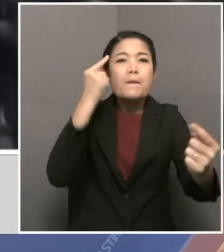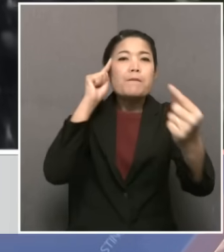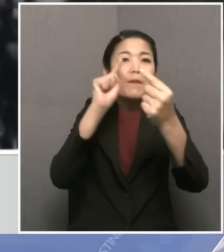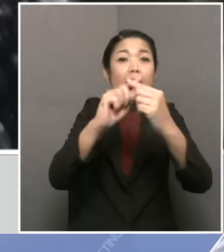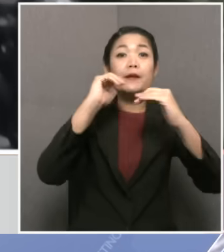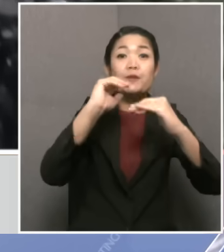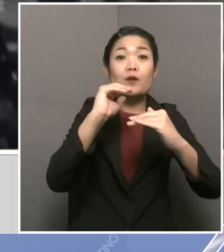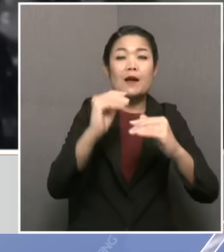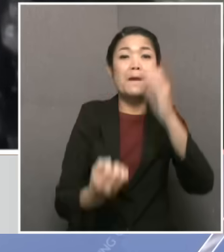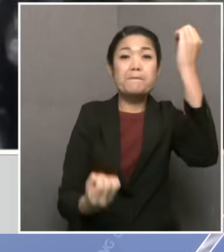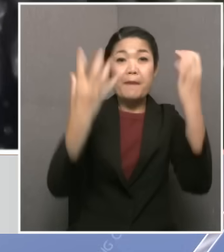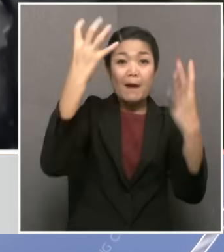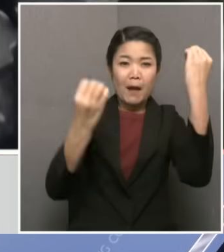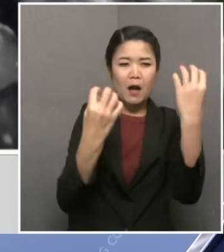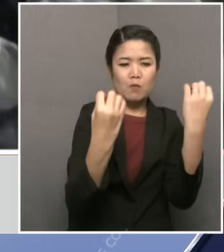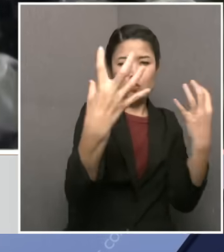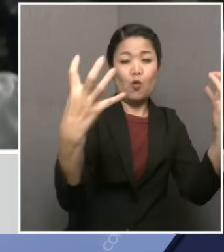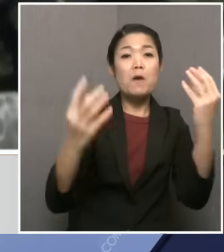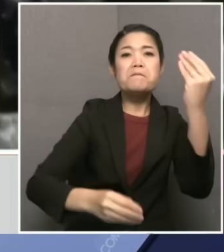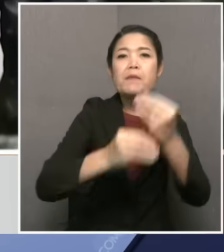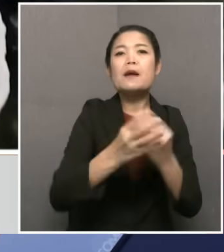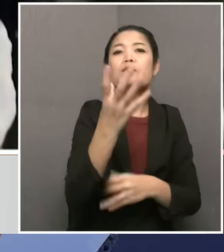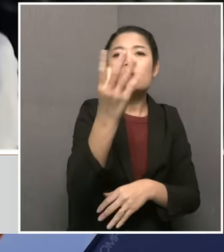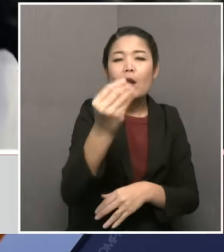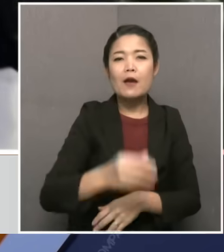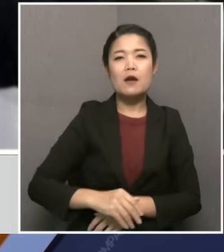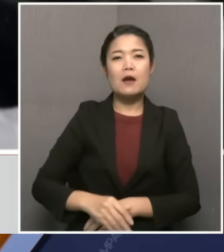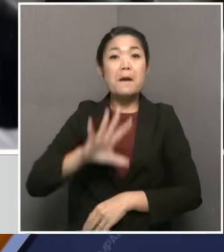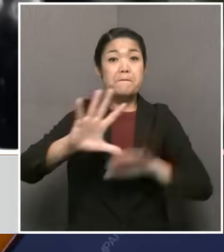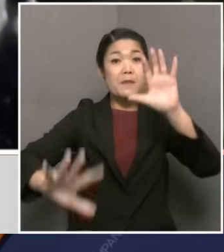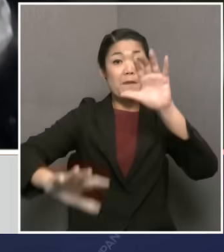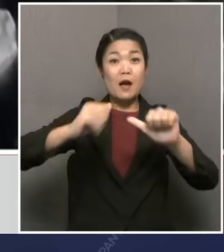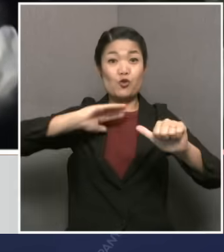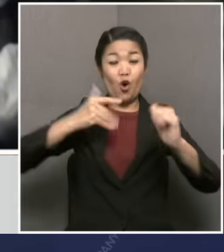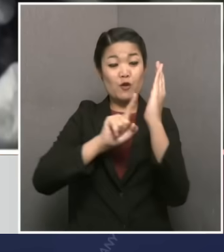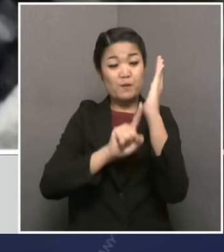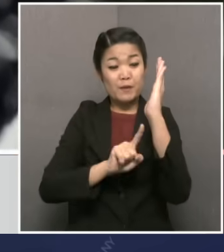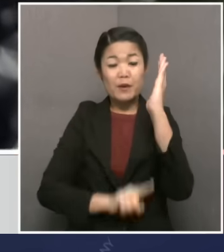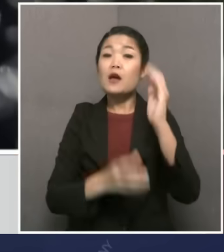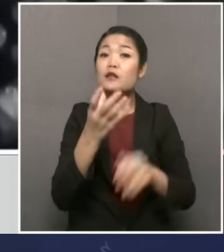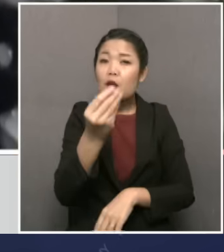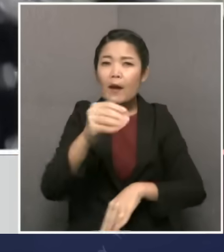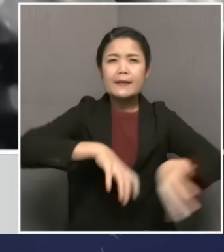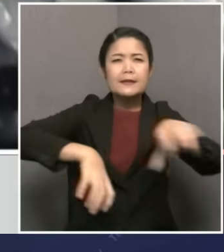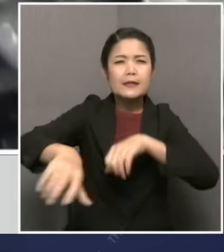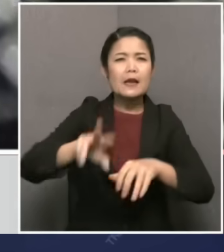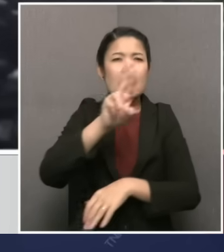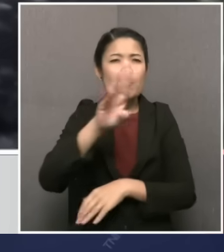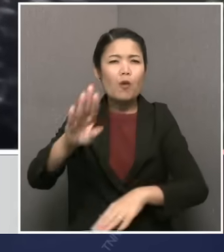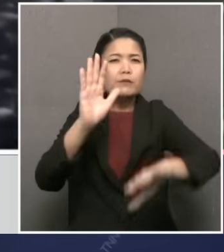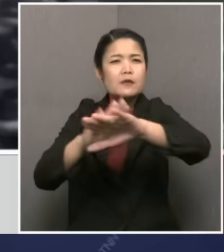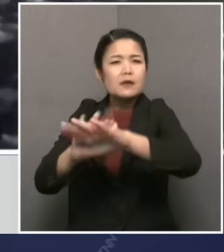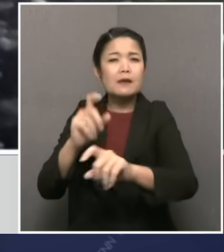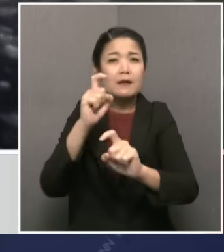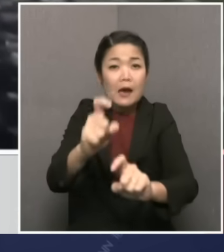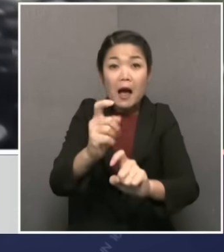ตั้งการทำให้เมืองเนี่ยอุณหภูมิลดลงเท่าไหร่นะครับฉันจะต้องจัดการเรื่องระบบเตือนภัยระบบป้องกันที่ฉันจะเ